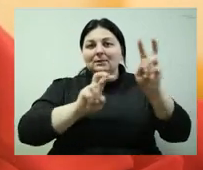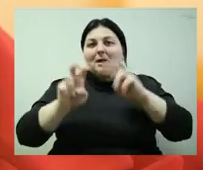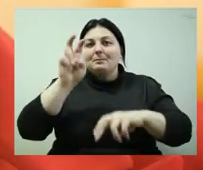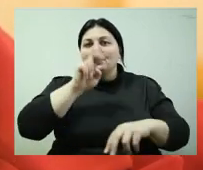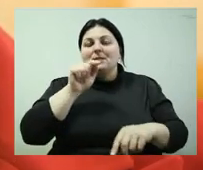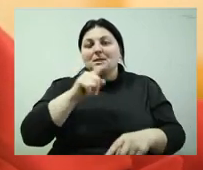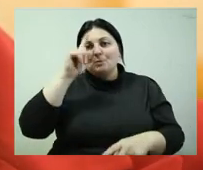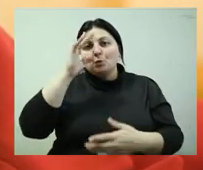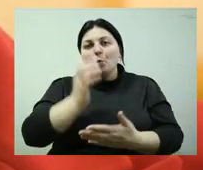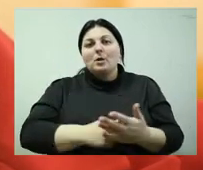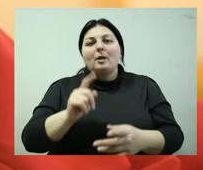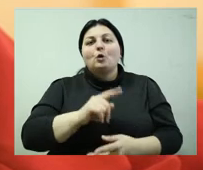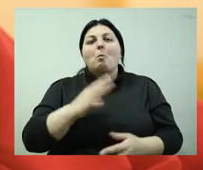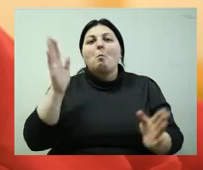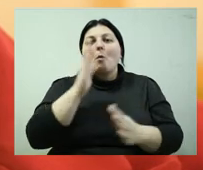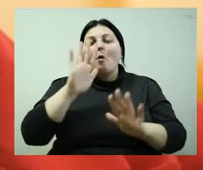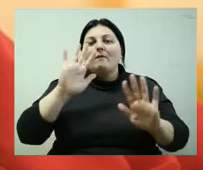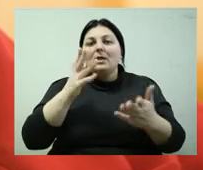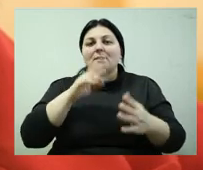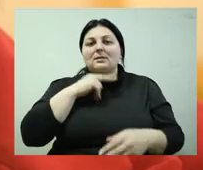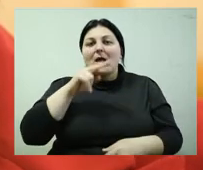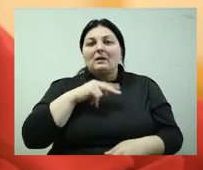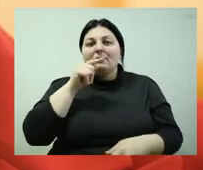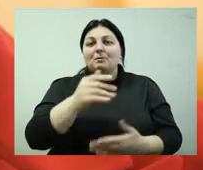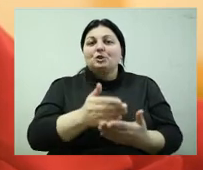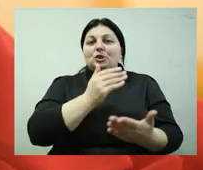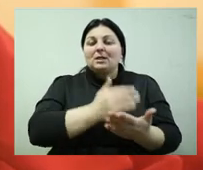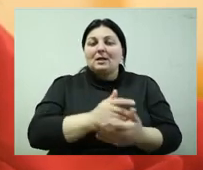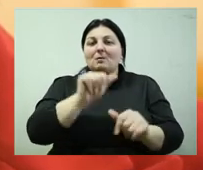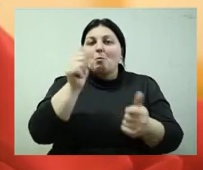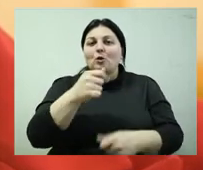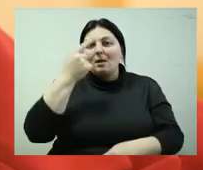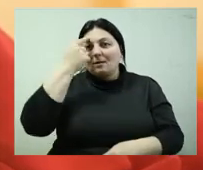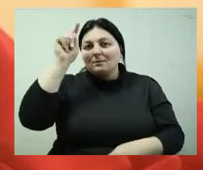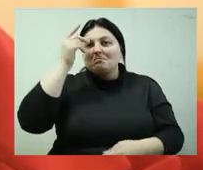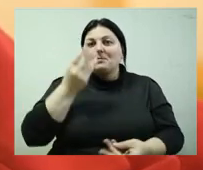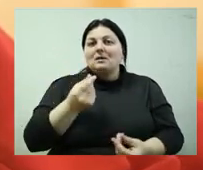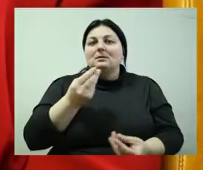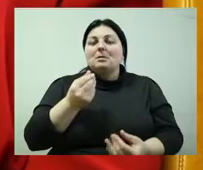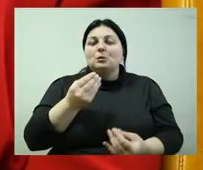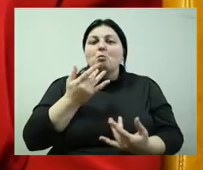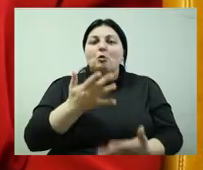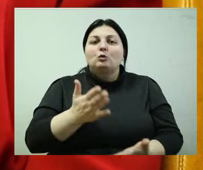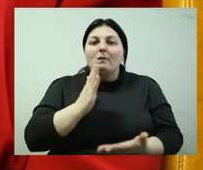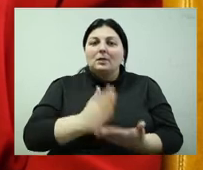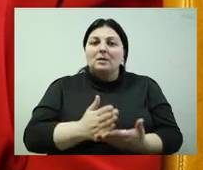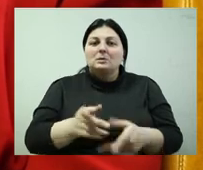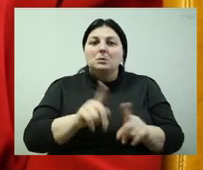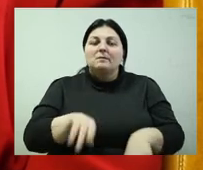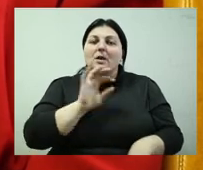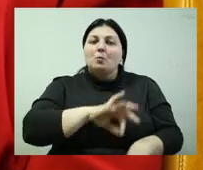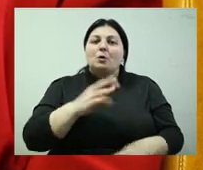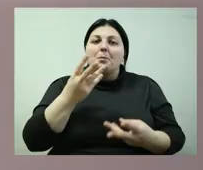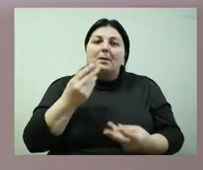ისიც, რომ ჩვენი ინსტიტუტის ყოფილი თანამშრომლები დაკავებულები არიან როგორც საქართველოში,